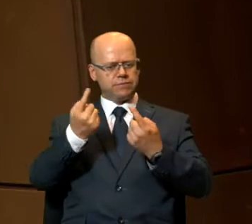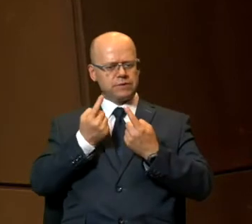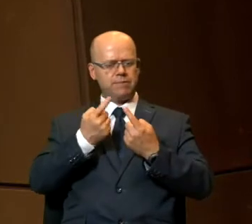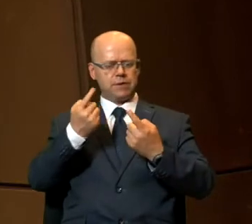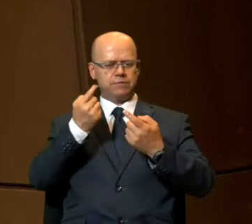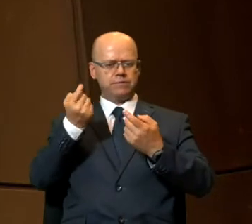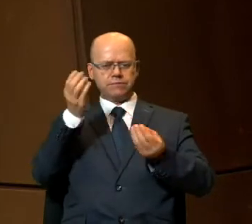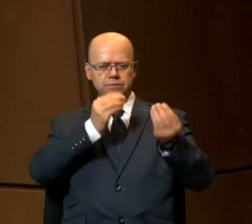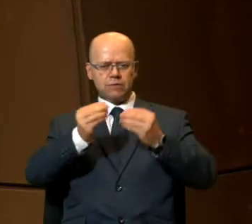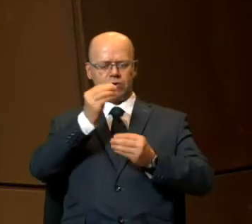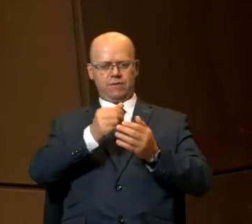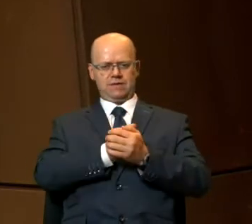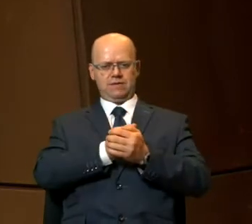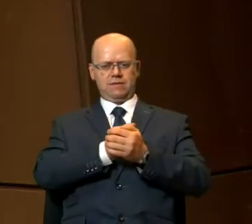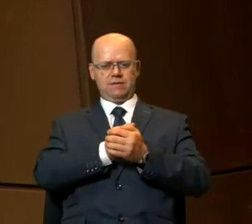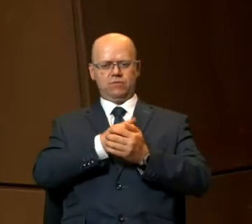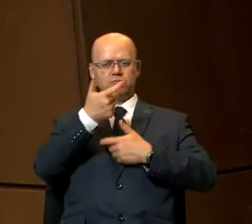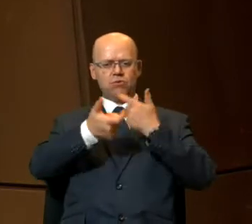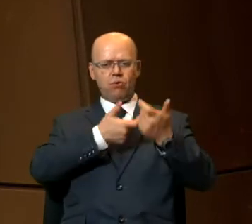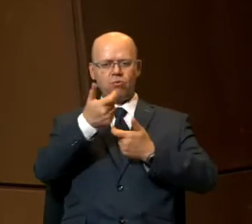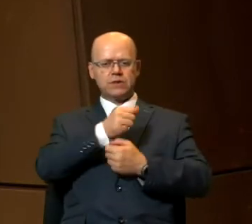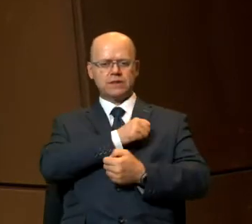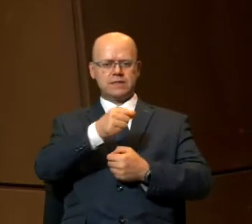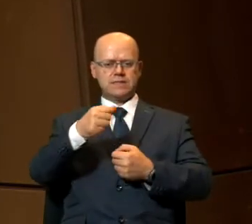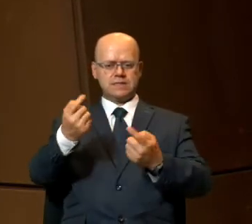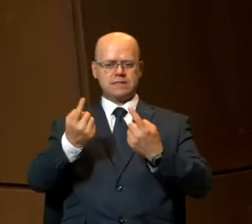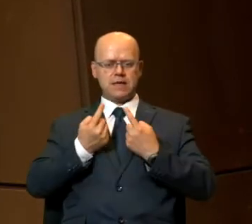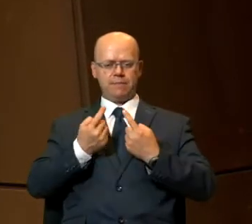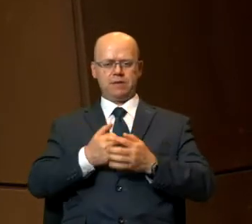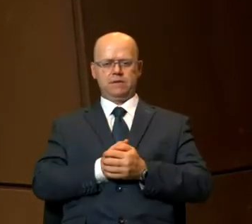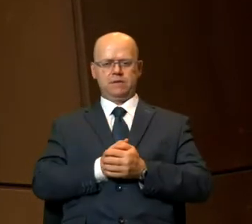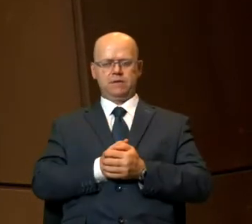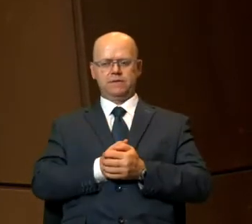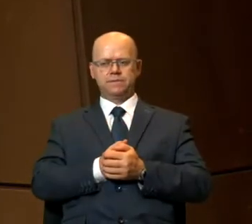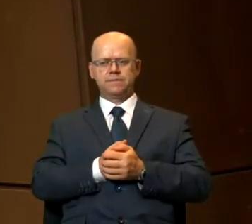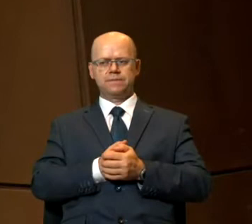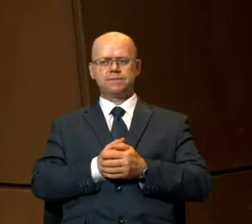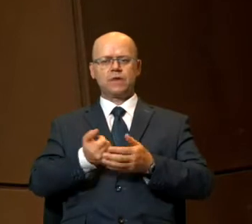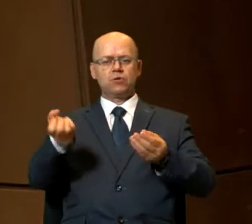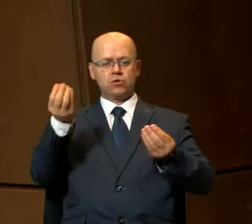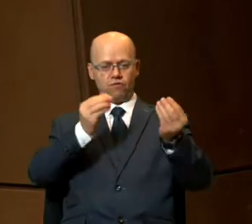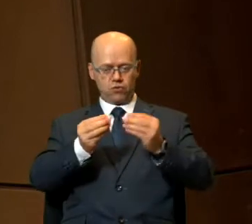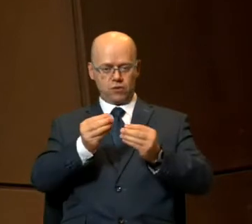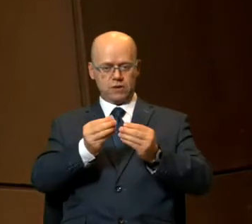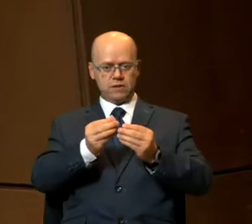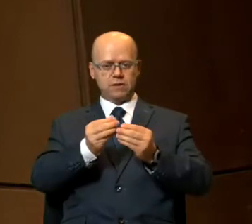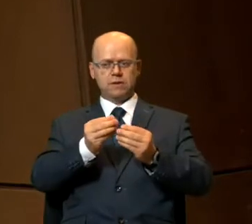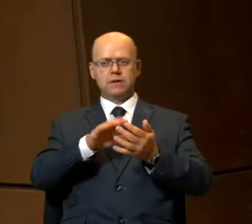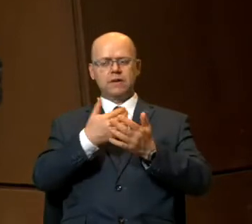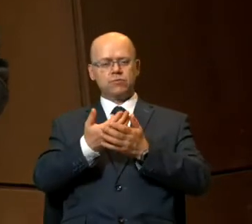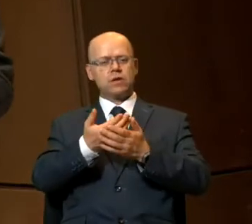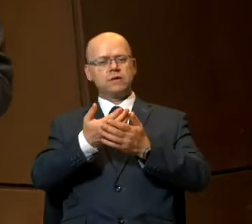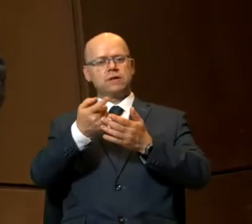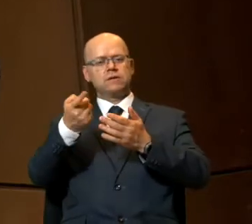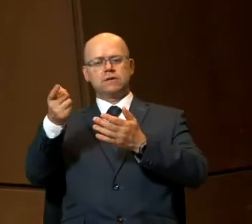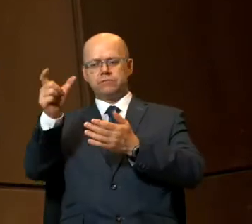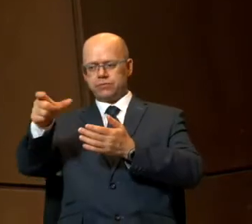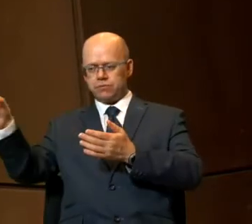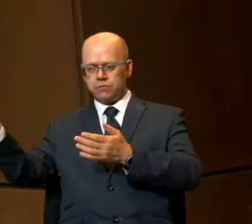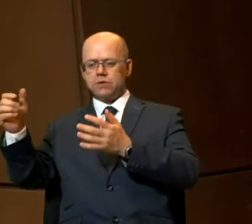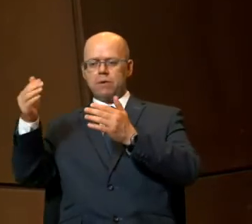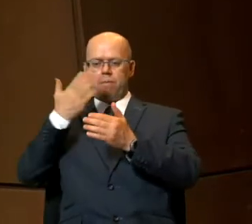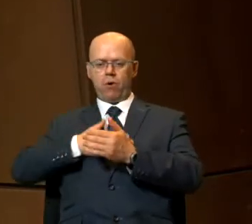spadają z nieba. To jest coś, co jest stworzone. Są aktorzy, którym to się podoba i którym